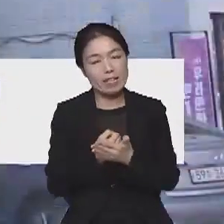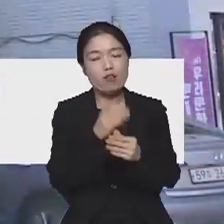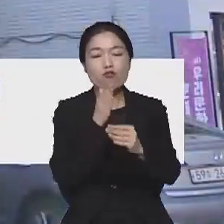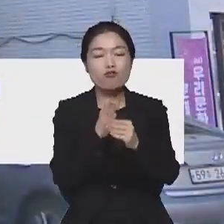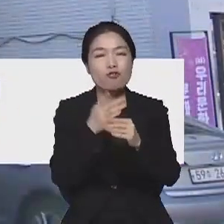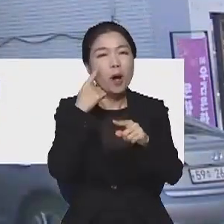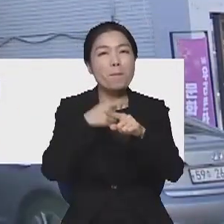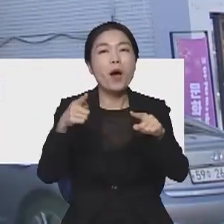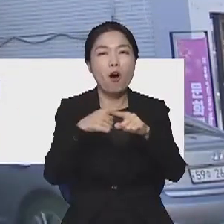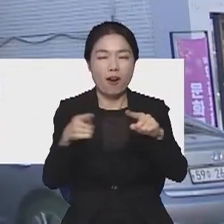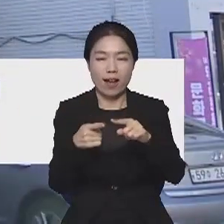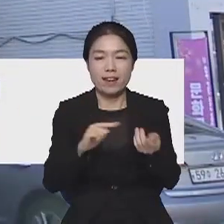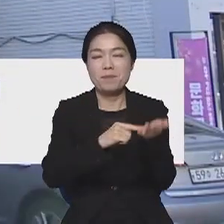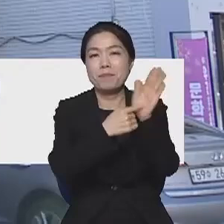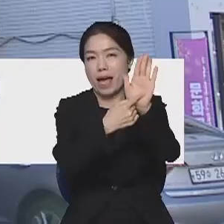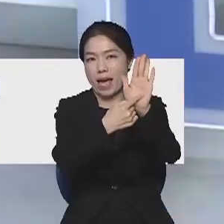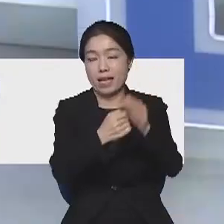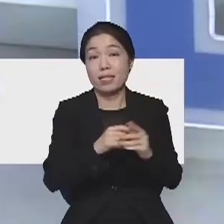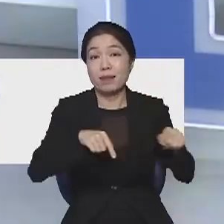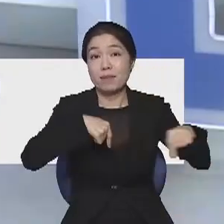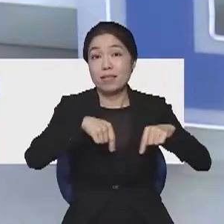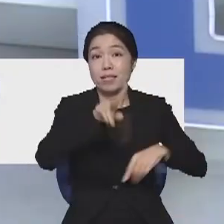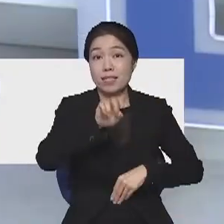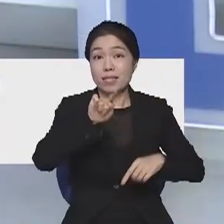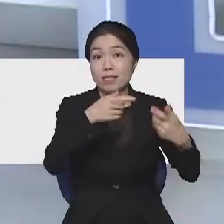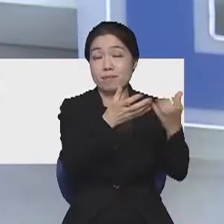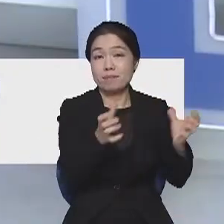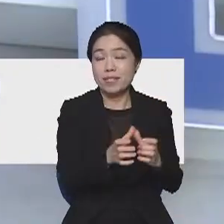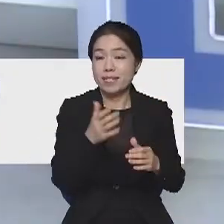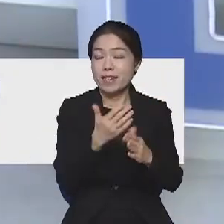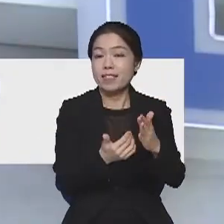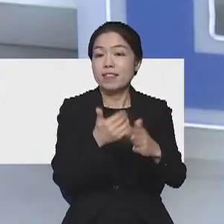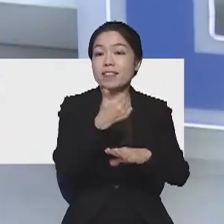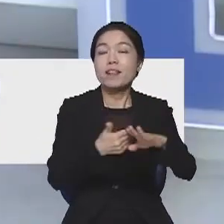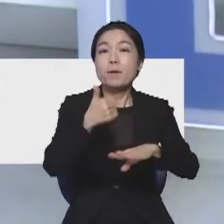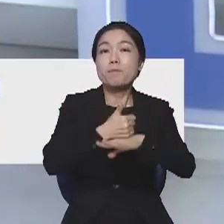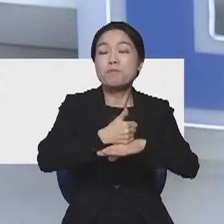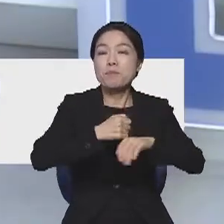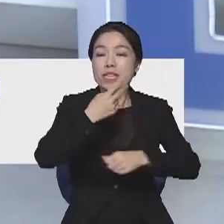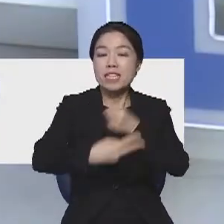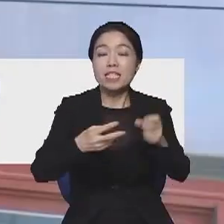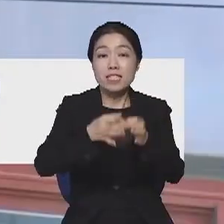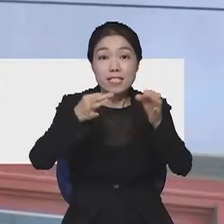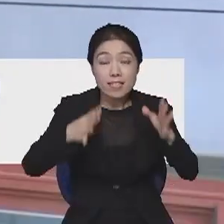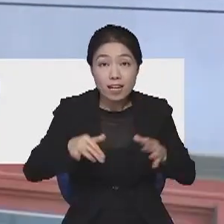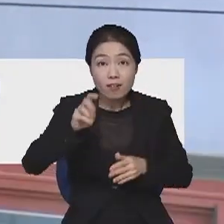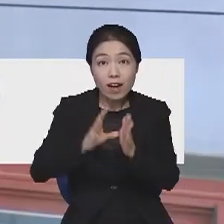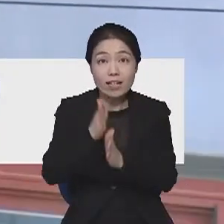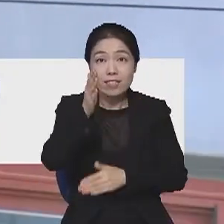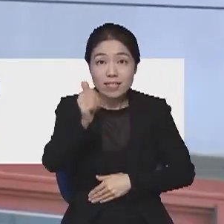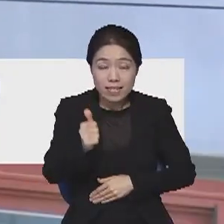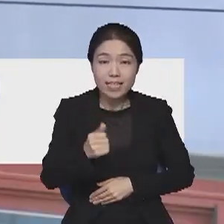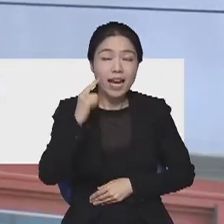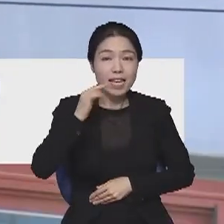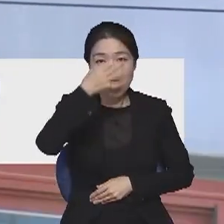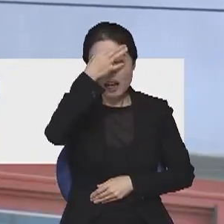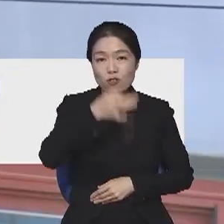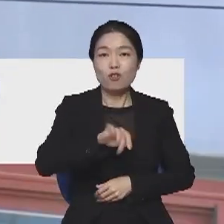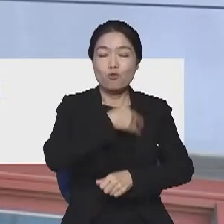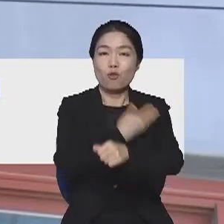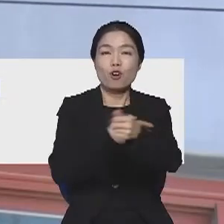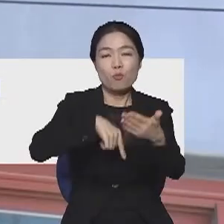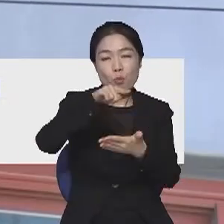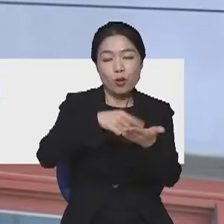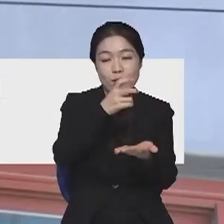중간 평가를 내놨습니다. 참여자치 21은 임기 2년을 지낸 강 시장이 예술인 지위와 권리보장 조례를 제정하는